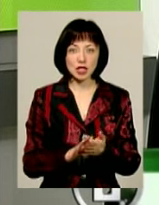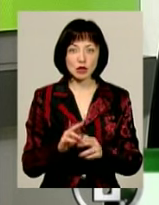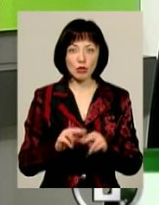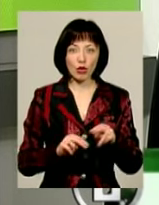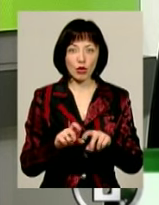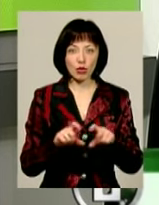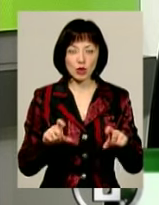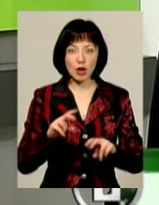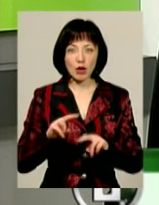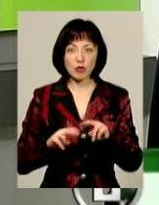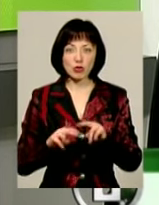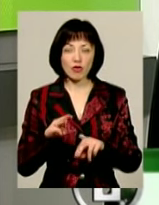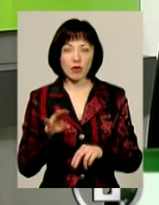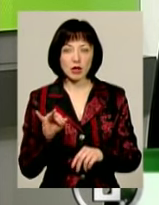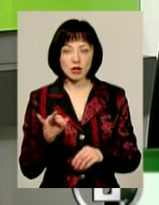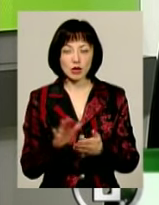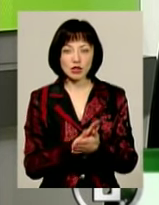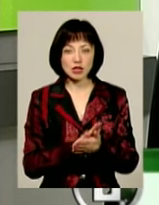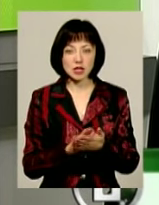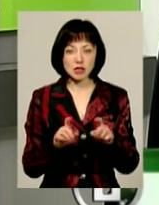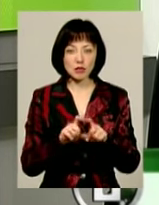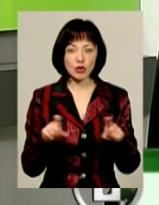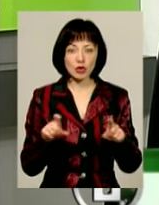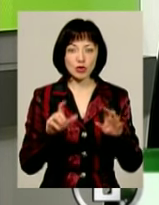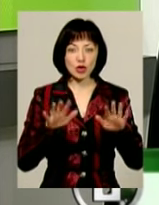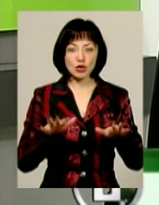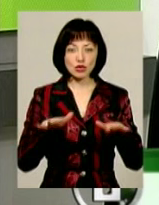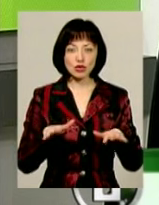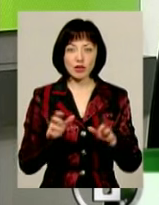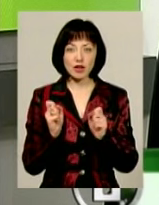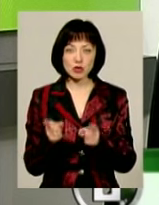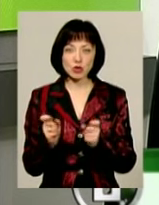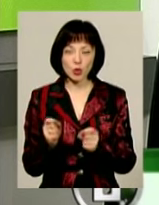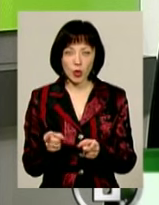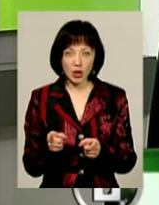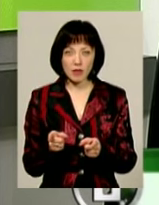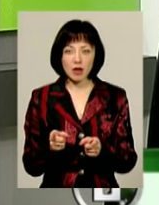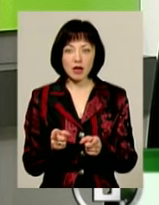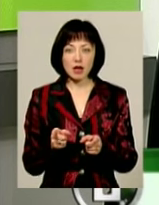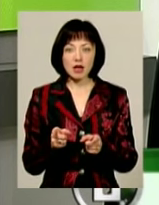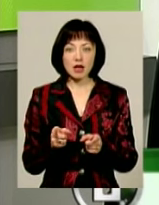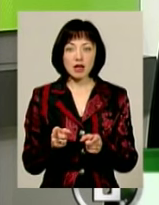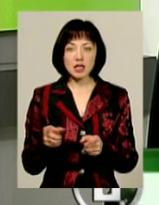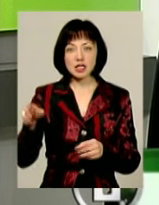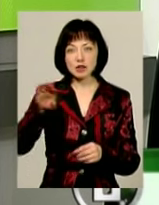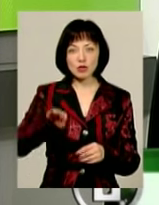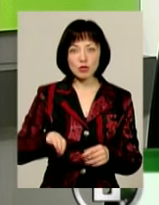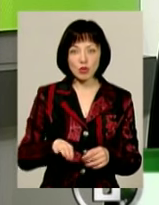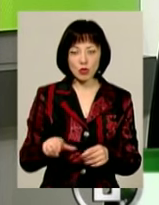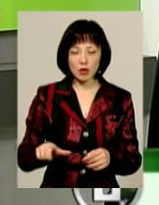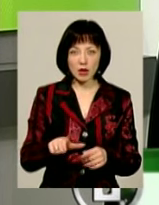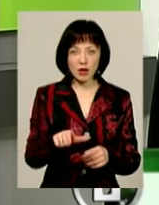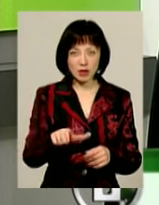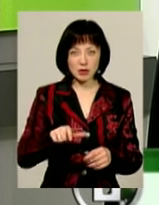споруди, побудувати очисні споруди дощових стоків, винести прибережні смуги в натуру